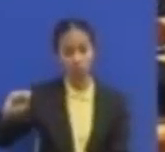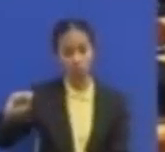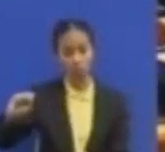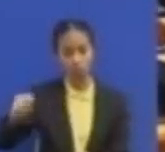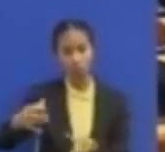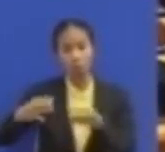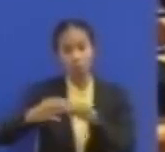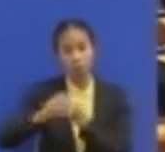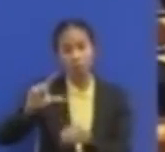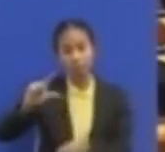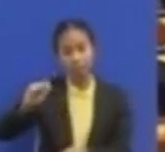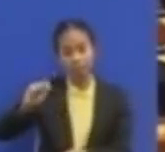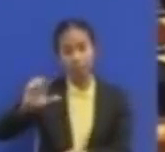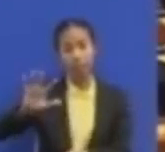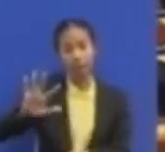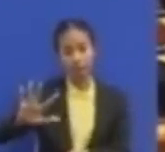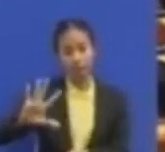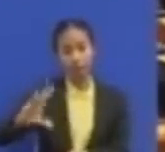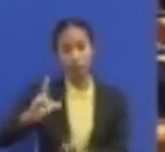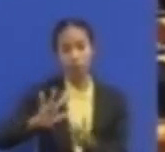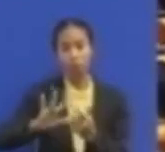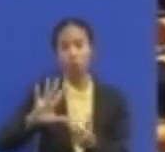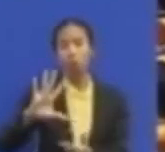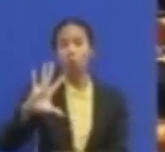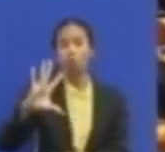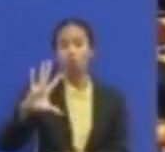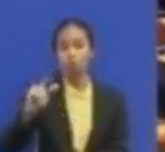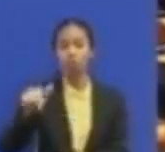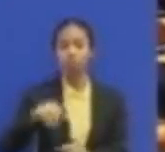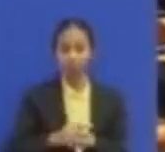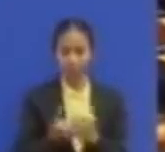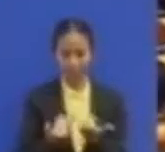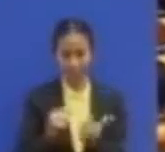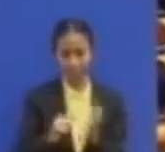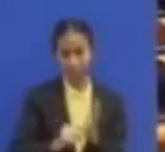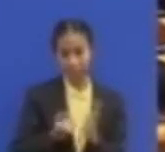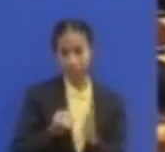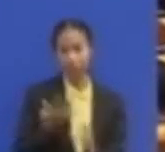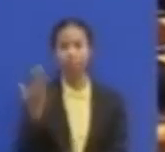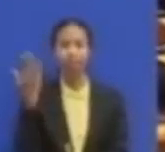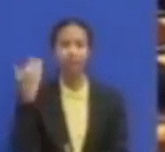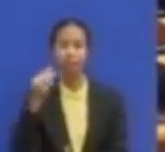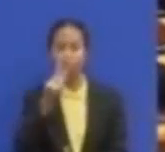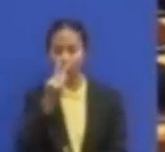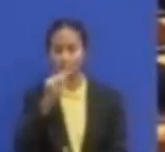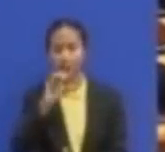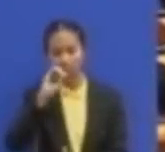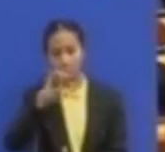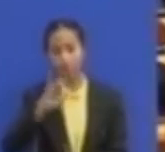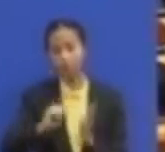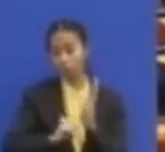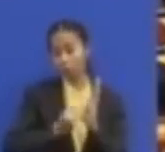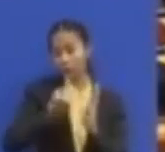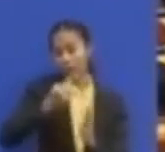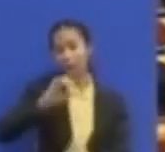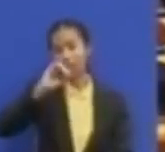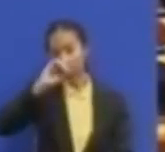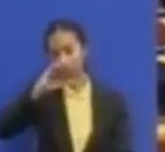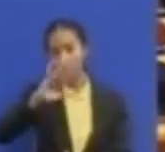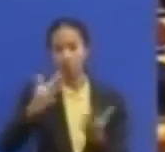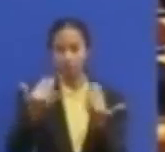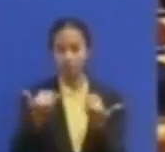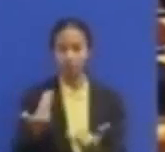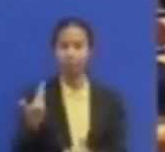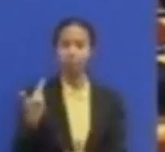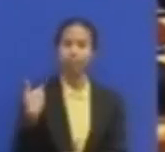25นะครับเริ่มต้นทำการประชุมวันนี้อย่างที่ผมและคุณอัญชิตาได้บอกกับท่านผู้ชมและท่านผู้ฟังไปตอนต้นว่าอาจจะมีในส่วนของ